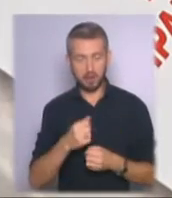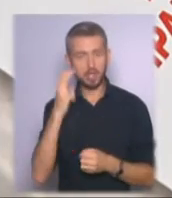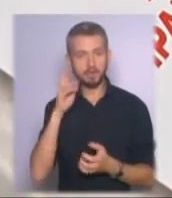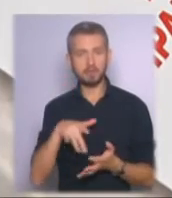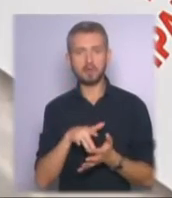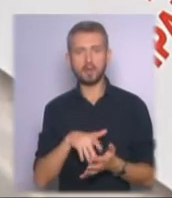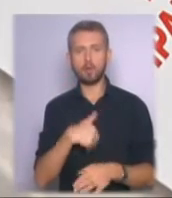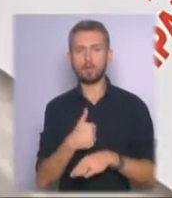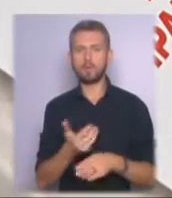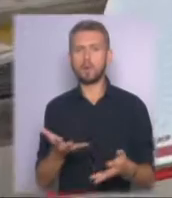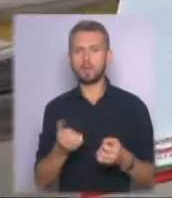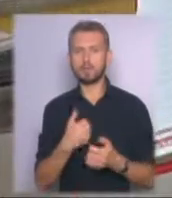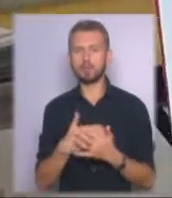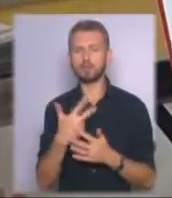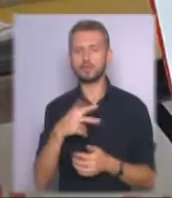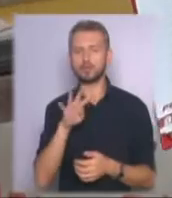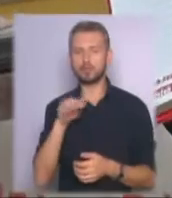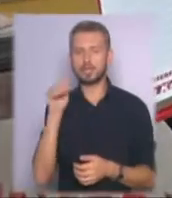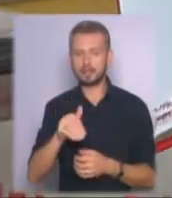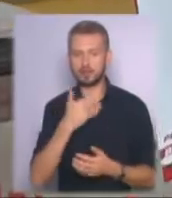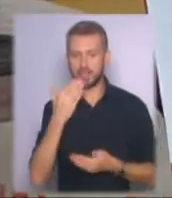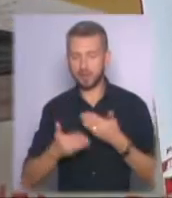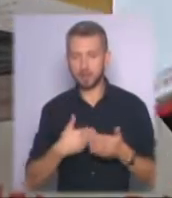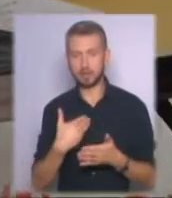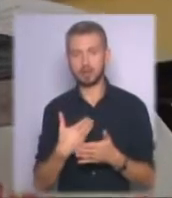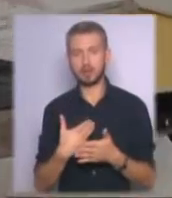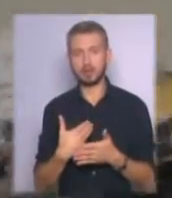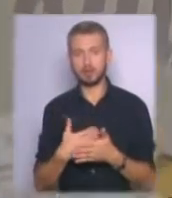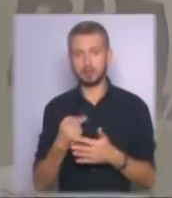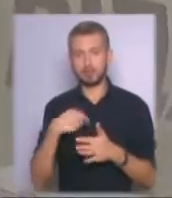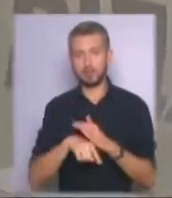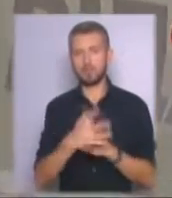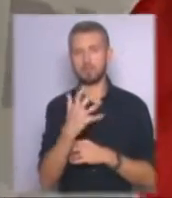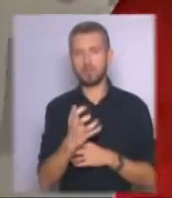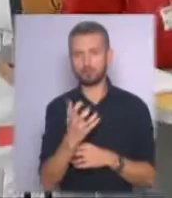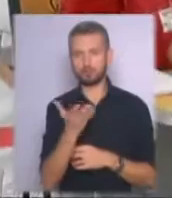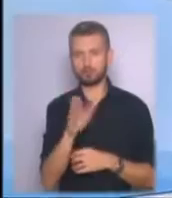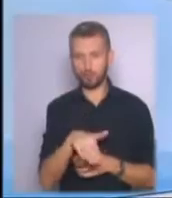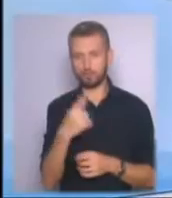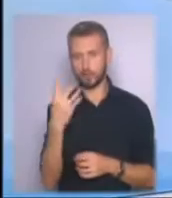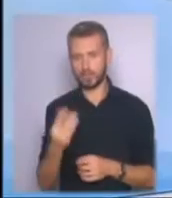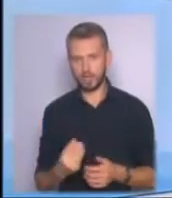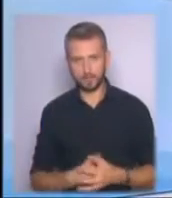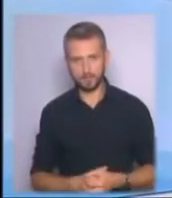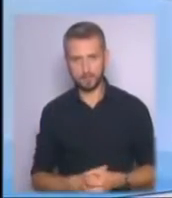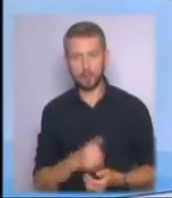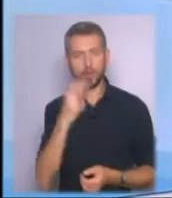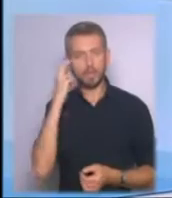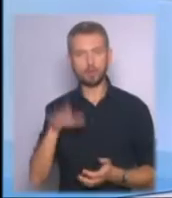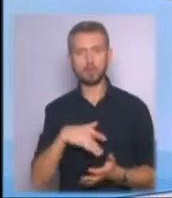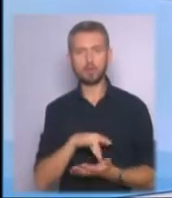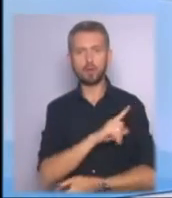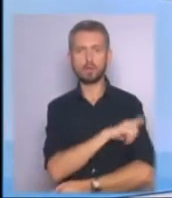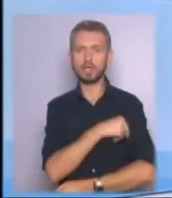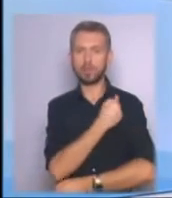майже 34 тисячі звернень, себто до 500 в один день. У Київському міському